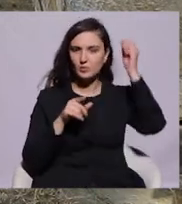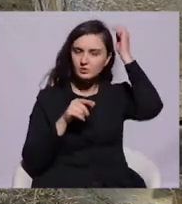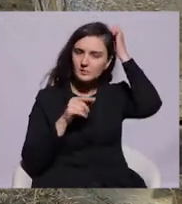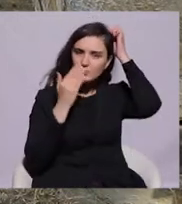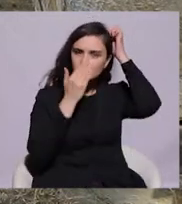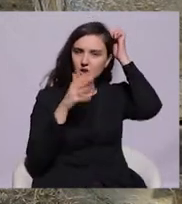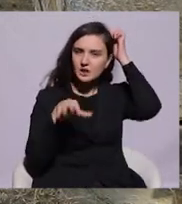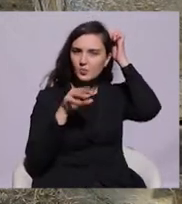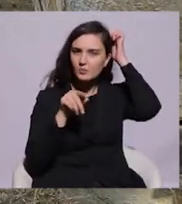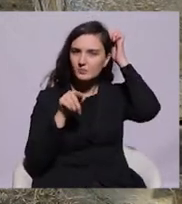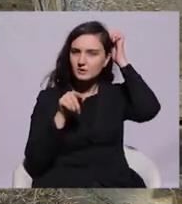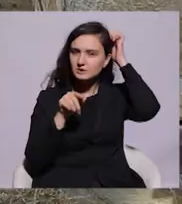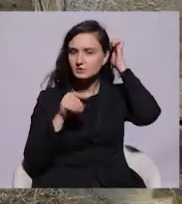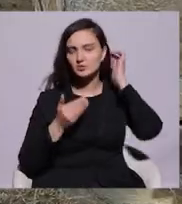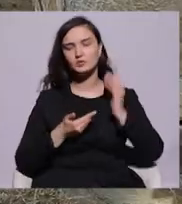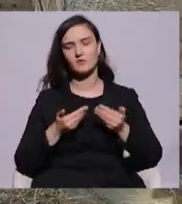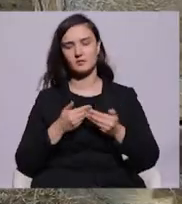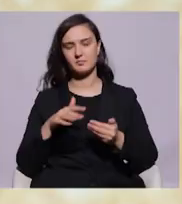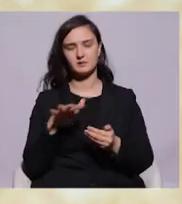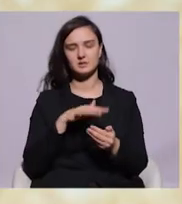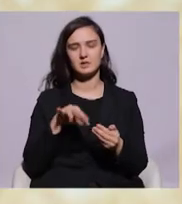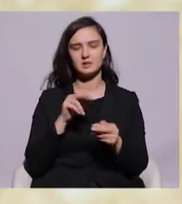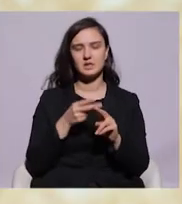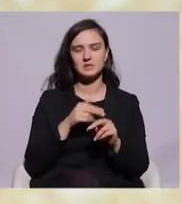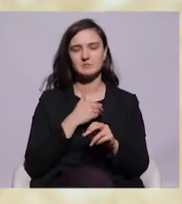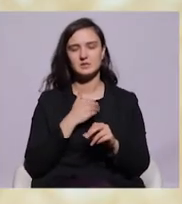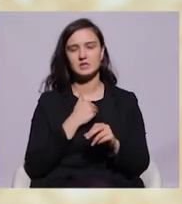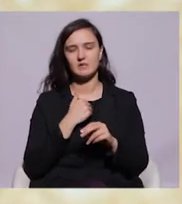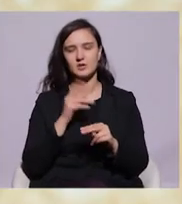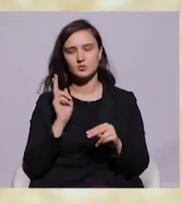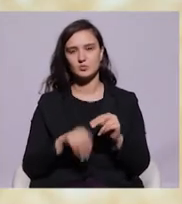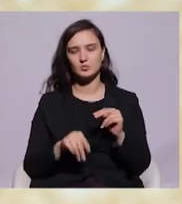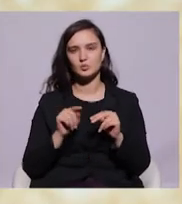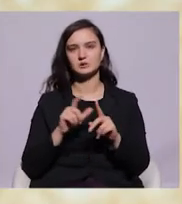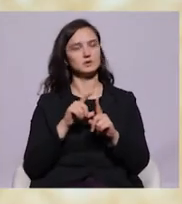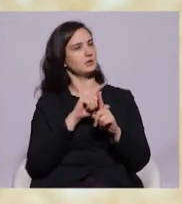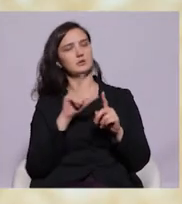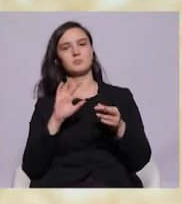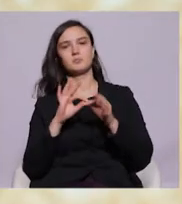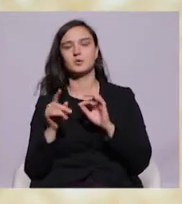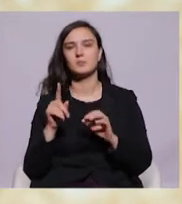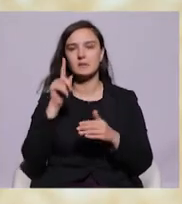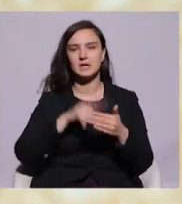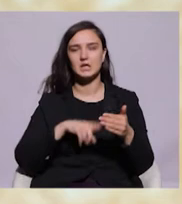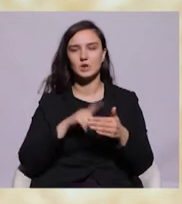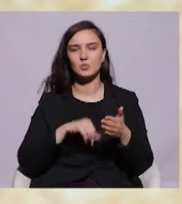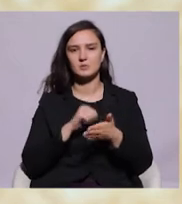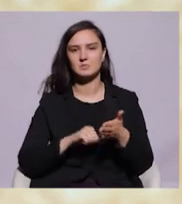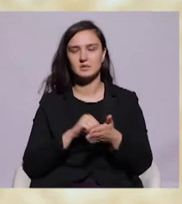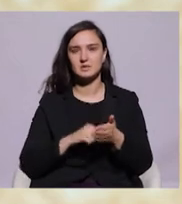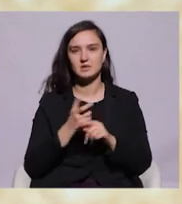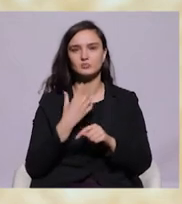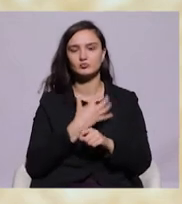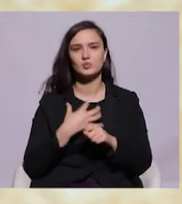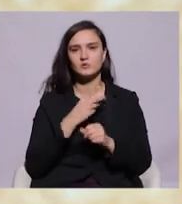აქ არსებული მოსახლეობის ცხოვრების ნირზე და ეს მინდა დავასრულო იმით ეს წინადადება, რომ რელიგიური ფაქტორი ანუ